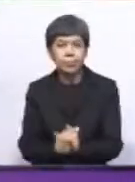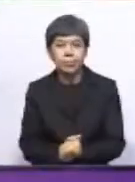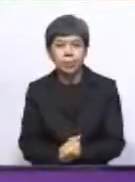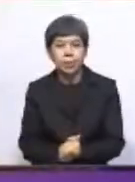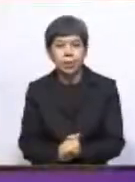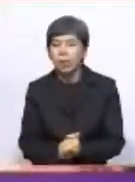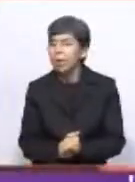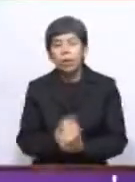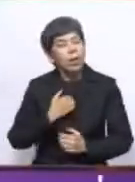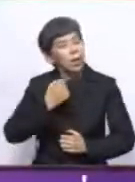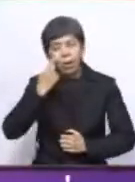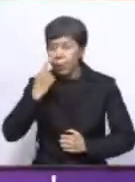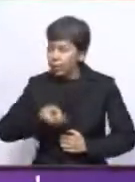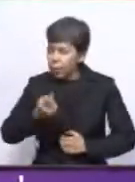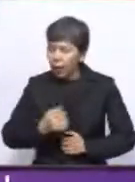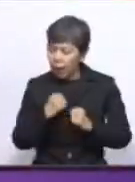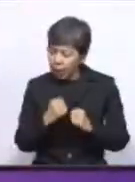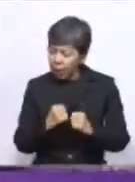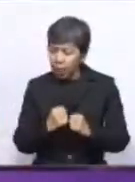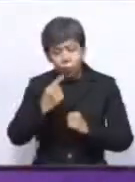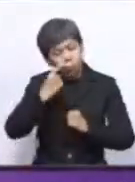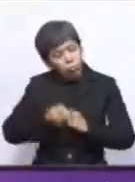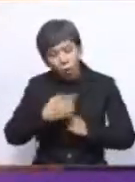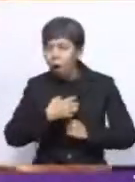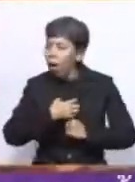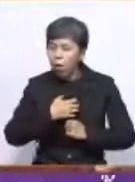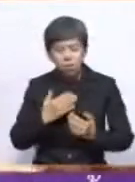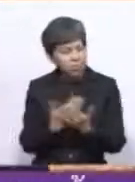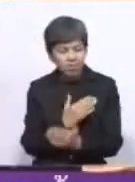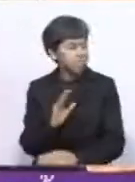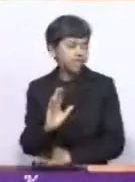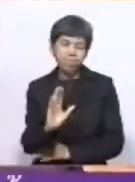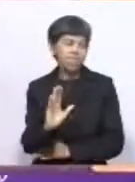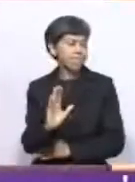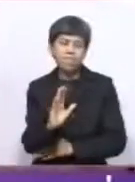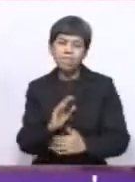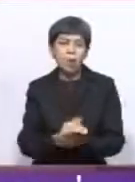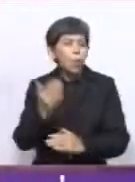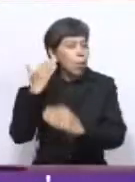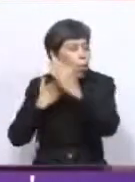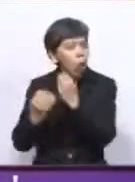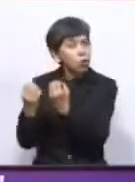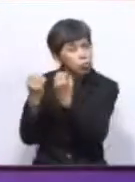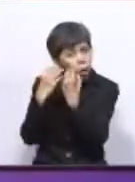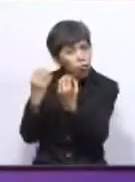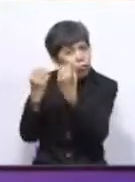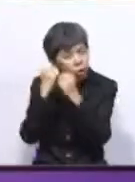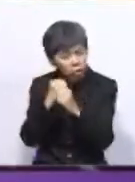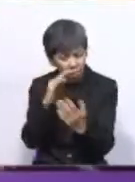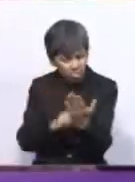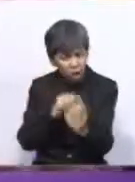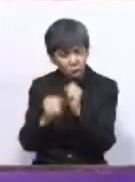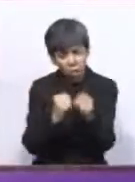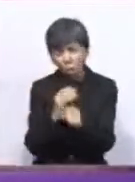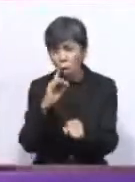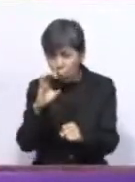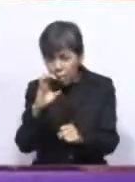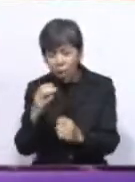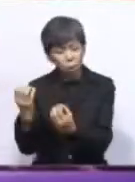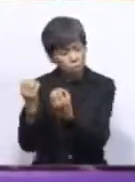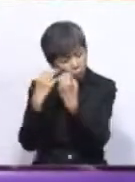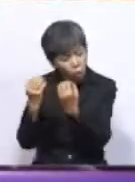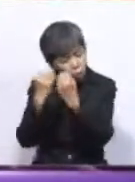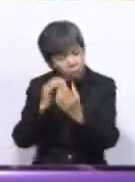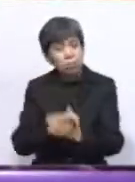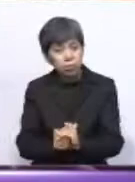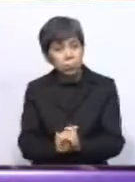เปลี่ยนไม่ได้พยายามจะไม่เปลี่ยนดีกว่านะครับเพราะว่าไอ้สิ่งที่โบราณได้สอนมาเป็นร้อยปีเนี่ยมันเหมือน